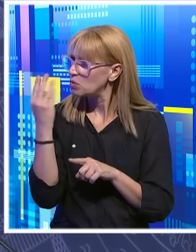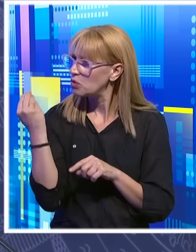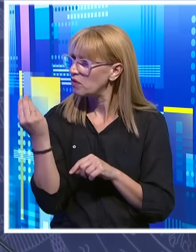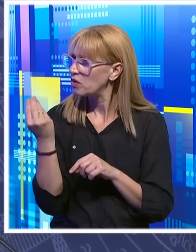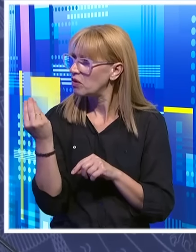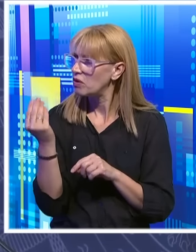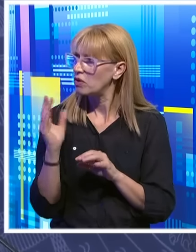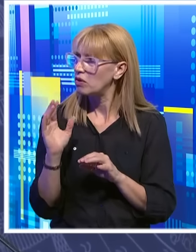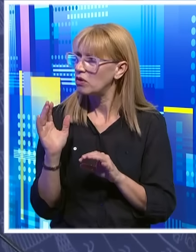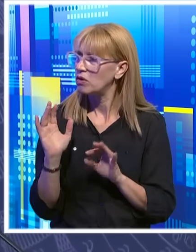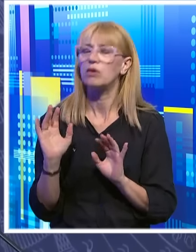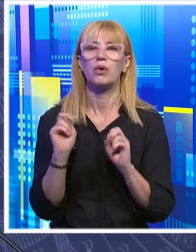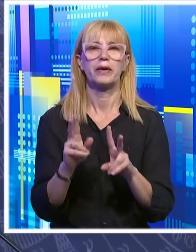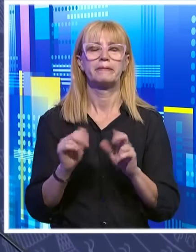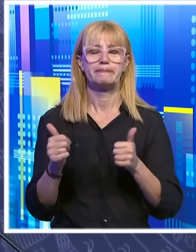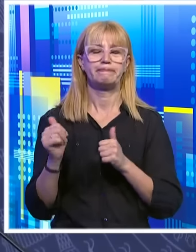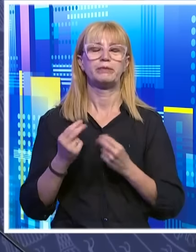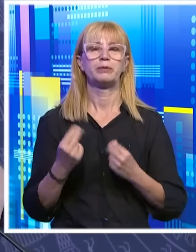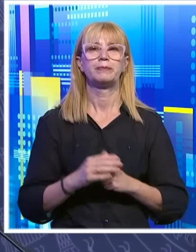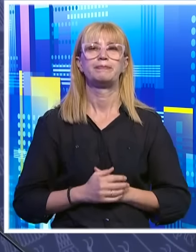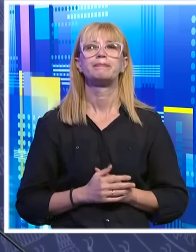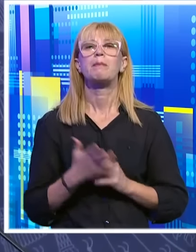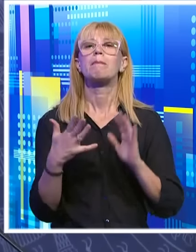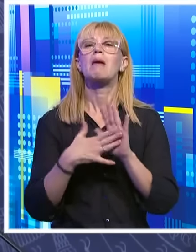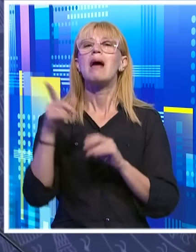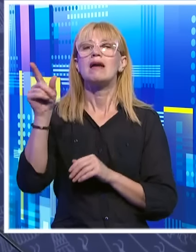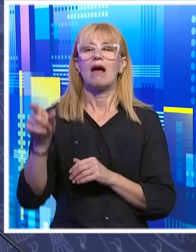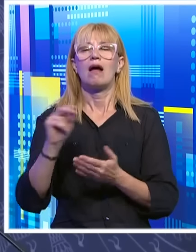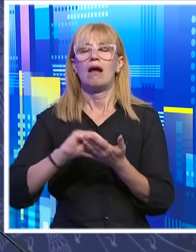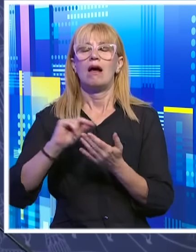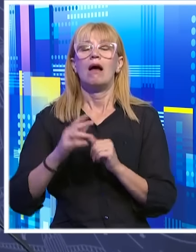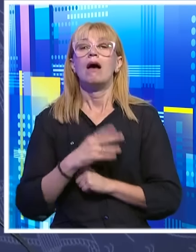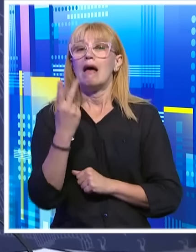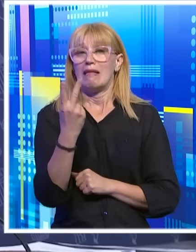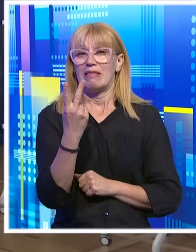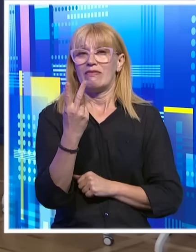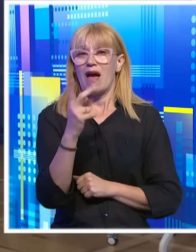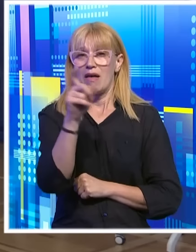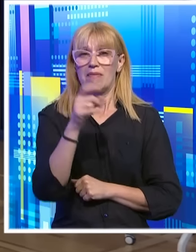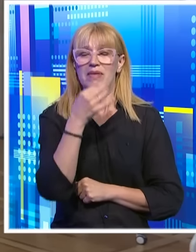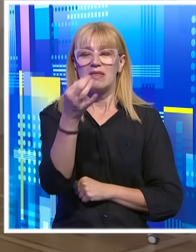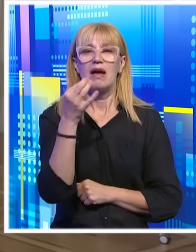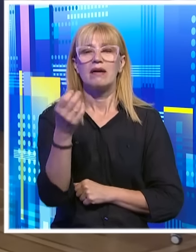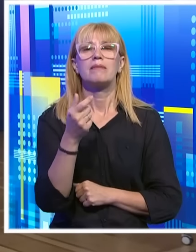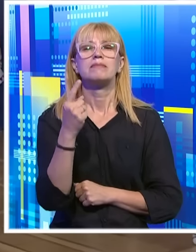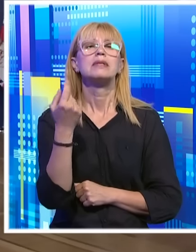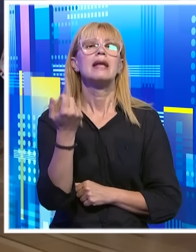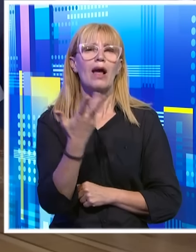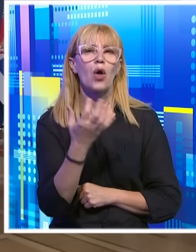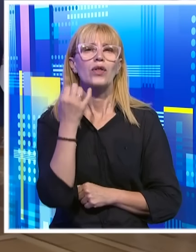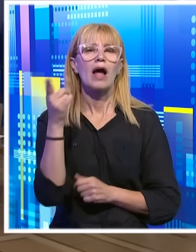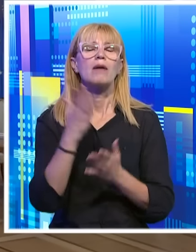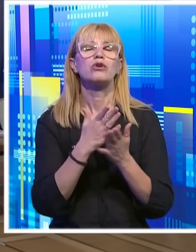Zlatibore? Ok, dobro. Izvoli, Marija. Dobro večer, imam dva pitanja. Prvo je za nekoliko dana u Francuskoj počinju